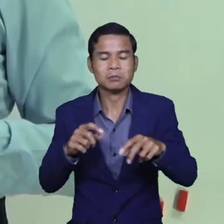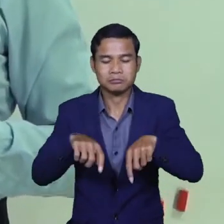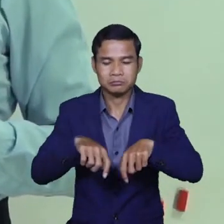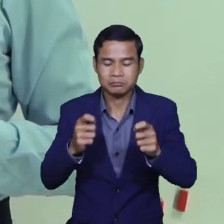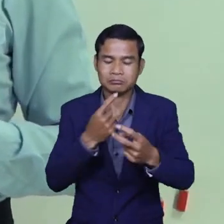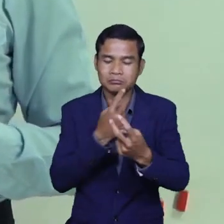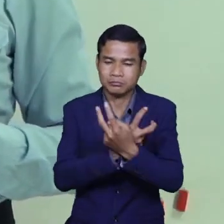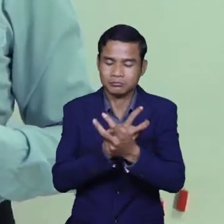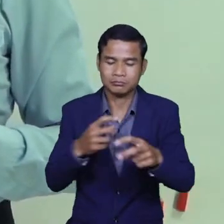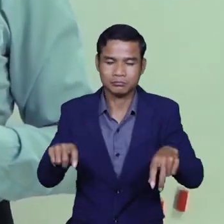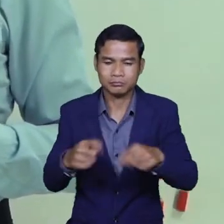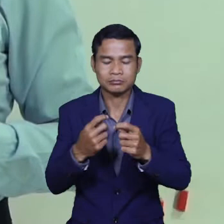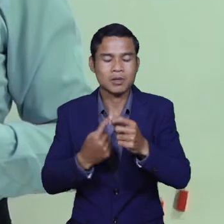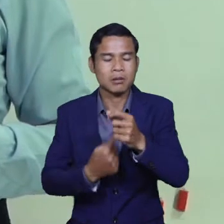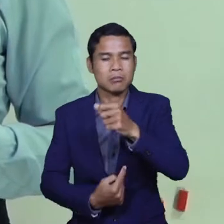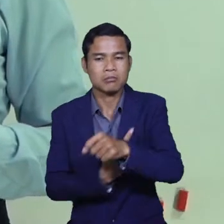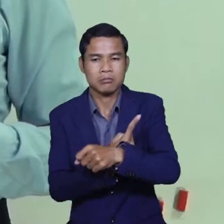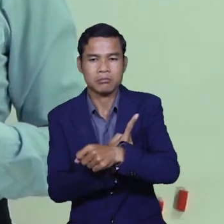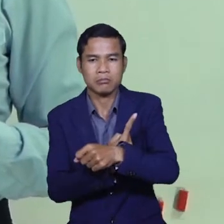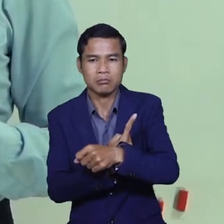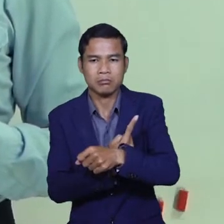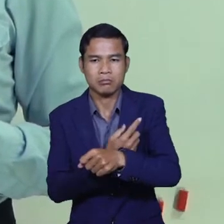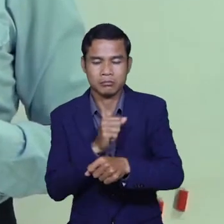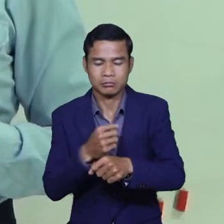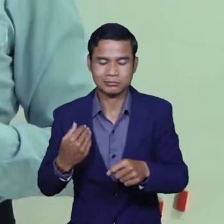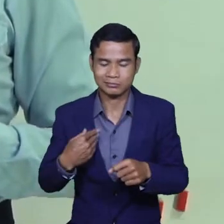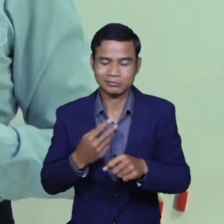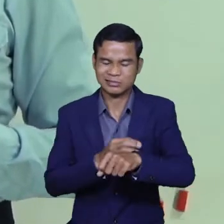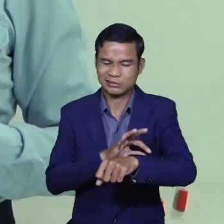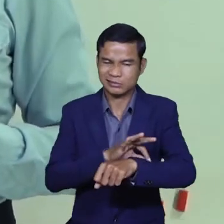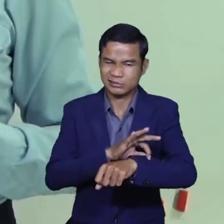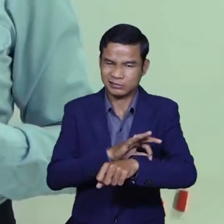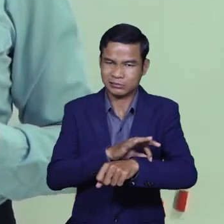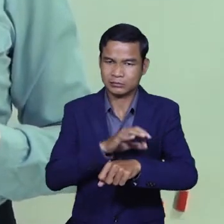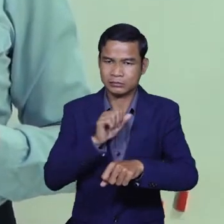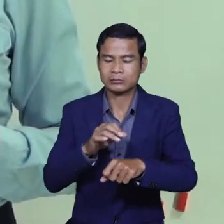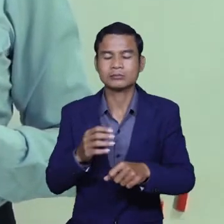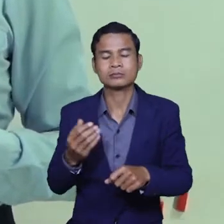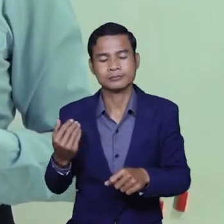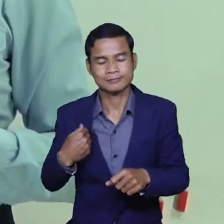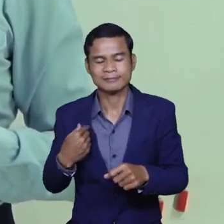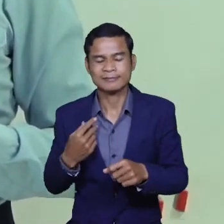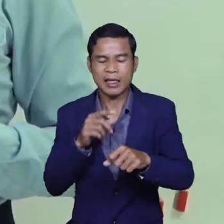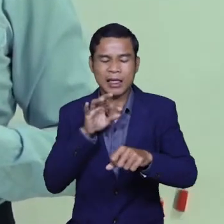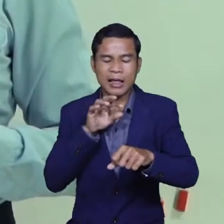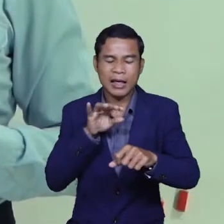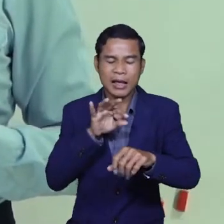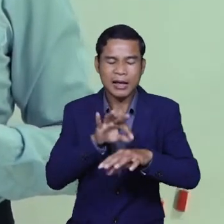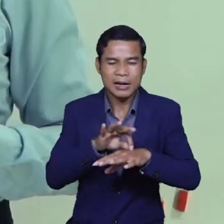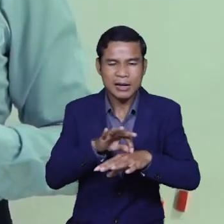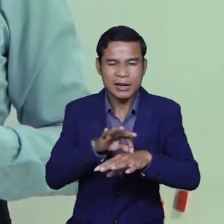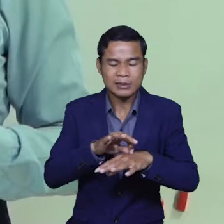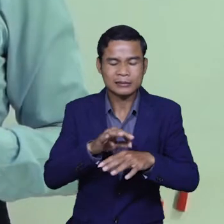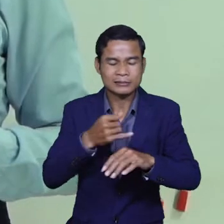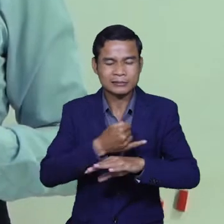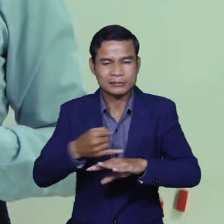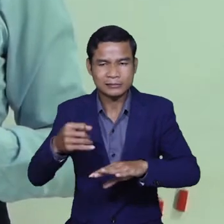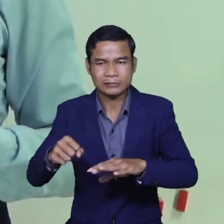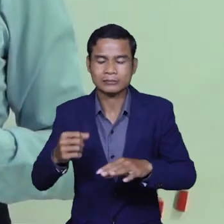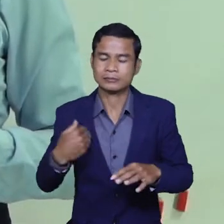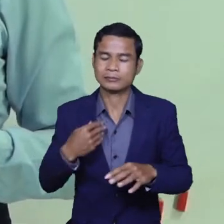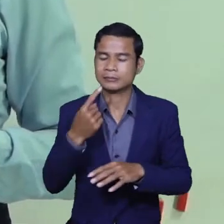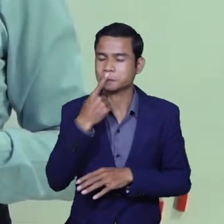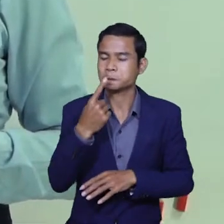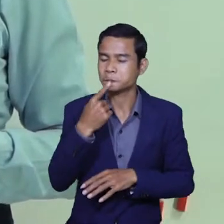ចាវាទៅទម្លុះសាច់ដុំចាឬក៏ស្បែកចារហូតទៅប៉ះនឹងសរសៃឈាមចាធ្វើឲ្យចាមាន